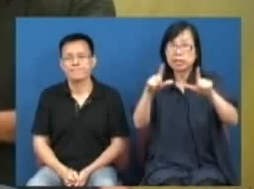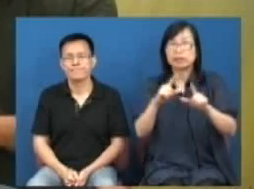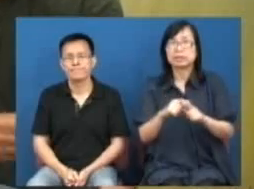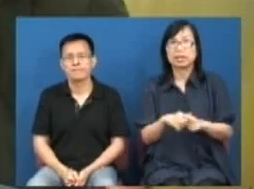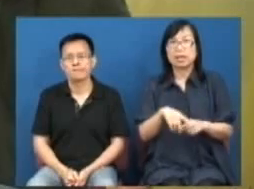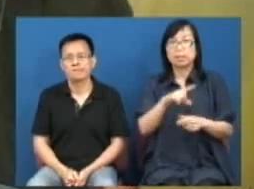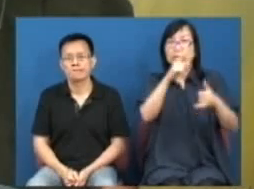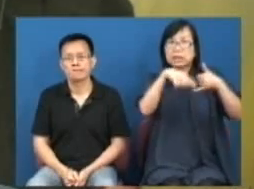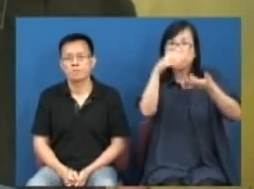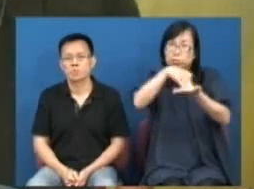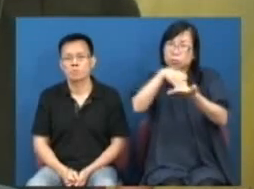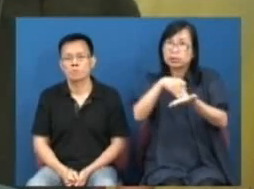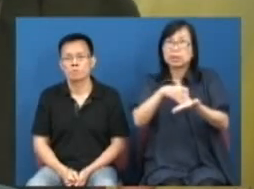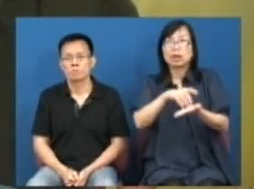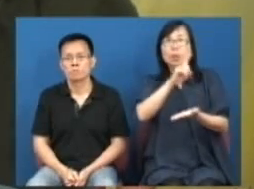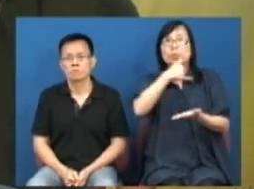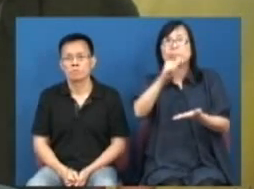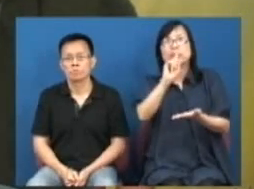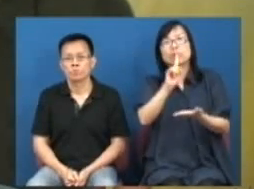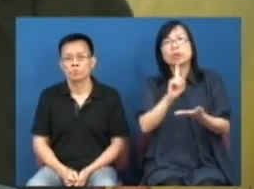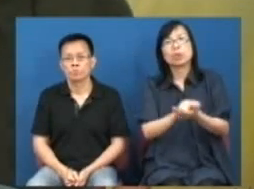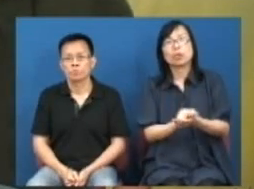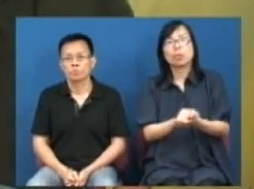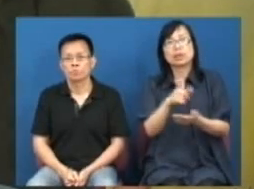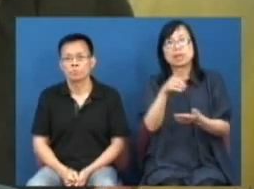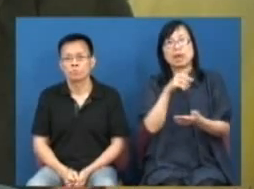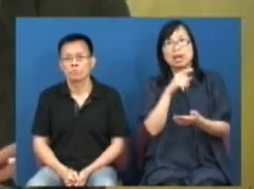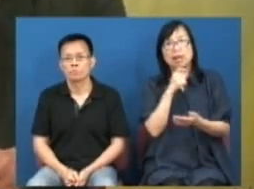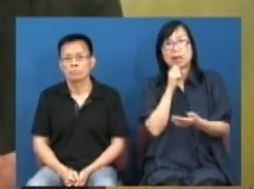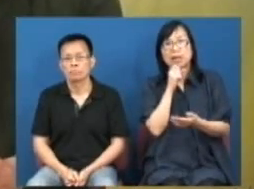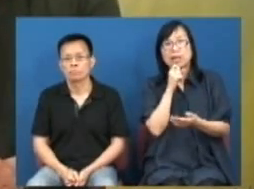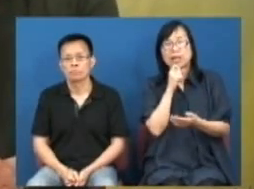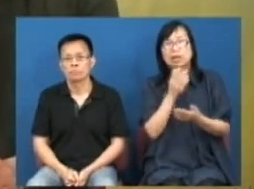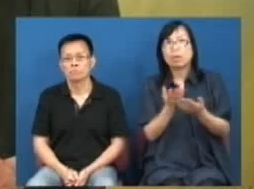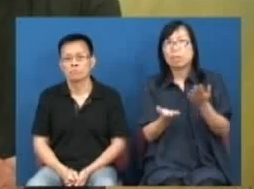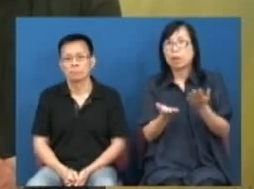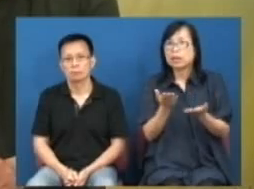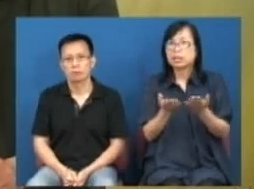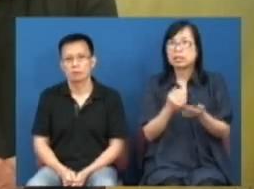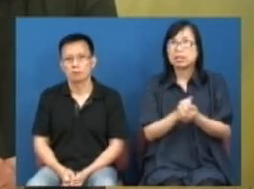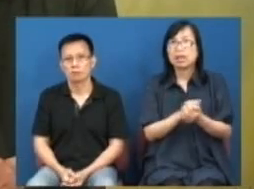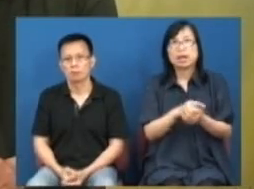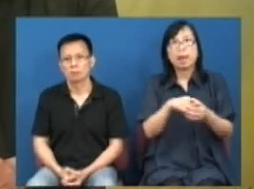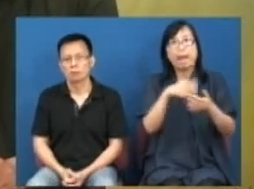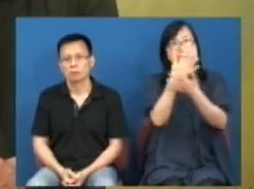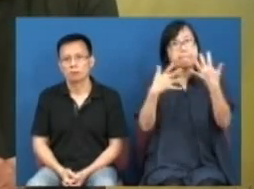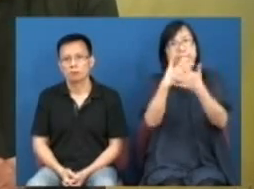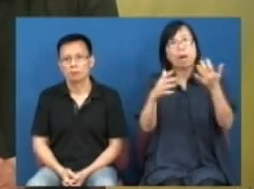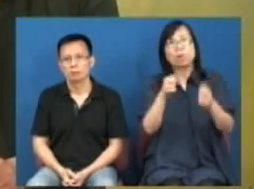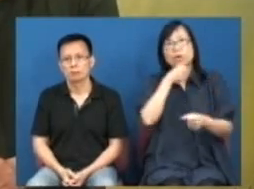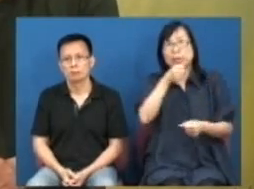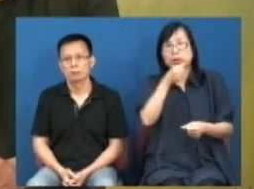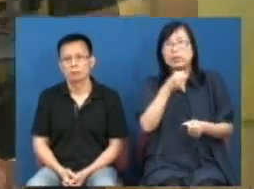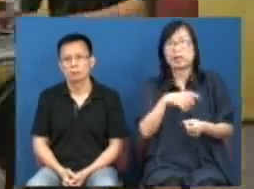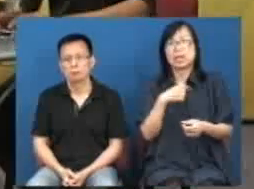個參與程度究竟去到哪裡，還是純粹真的所謂的這些即係網絡嘅媒體啦，先會直接去關